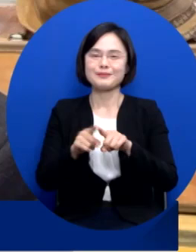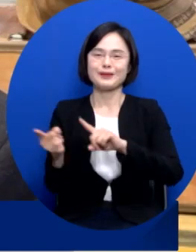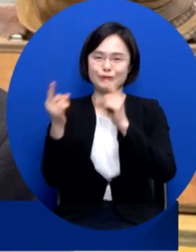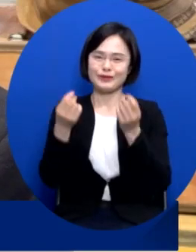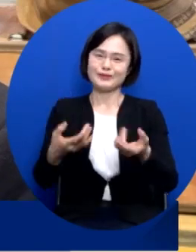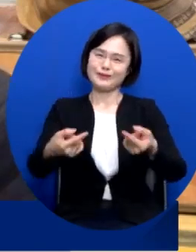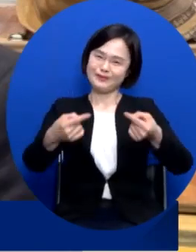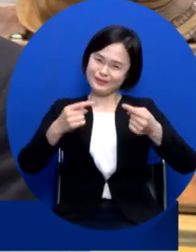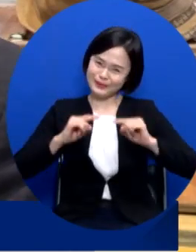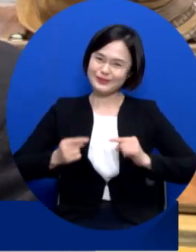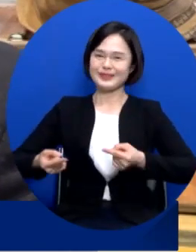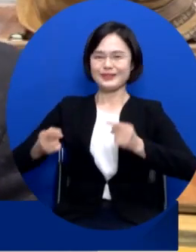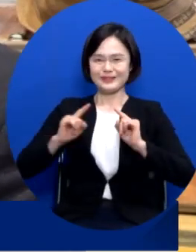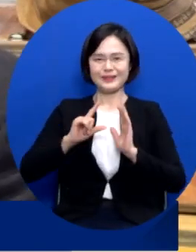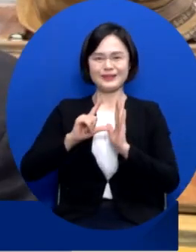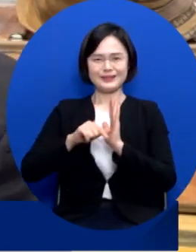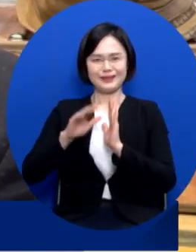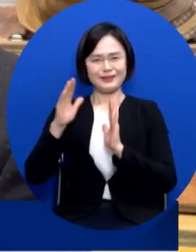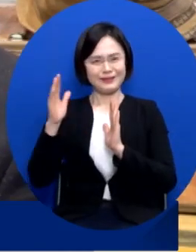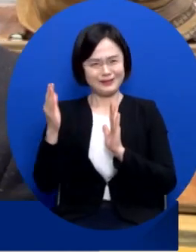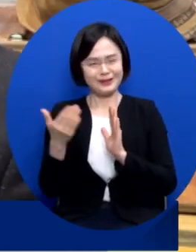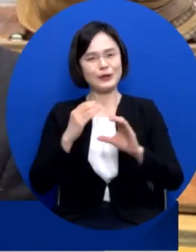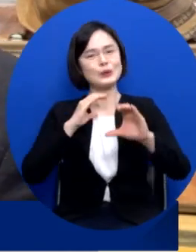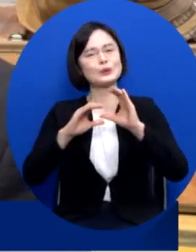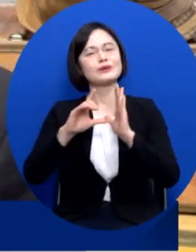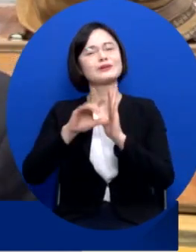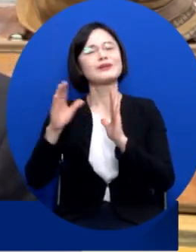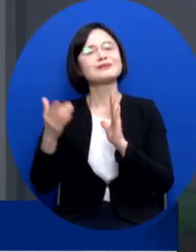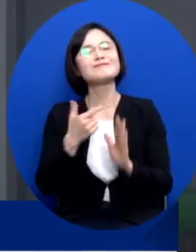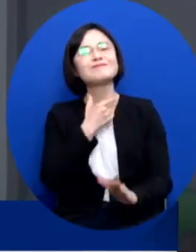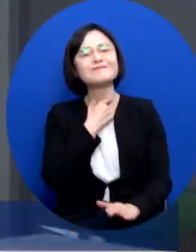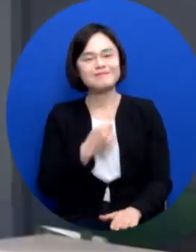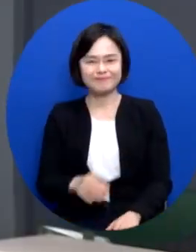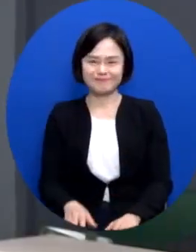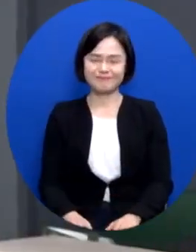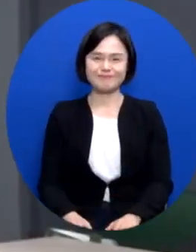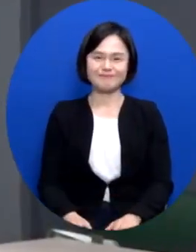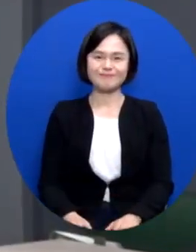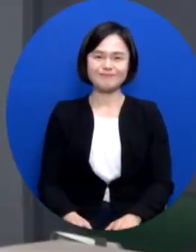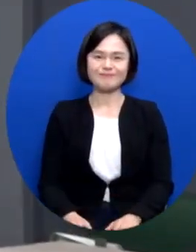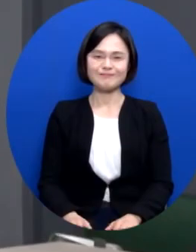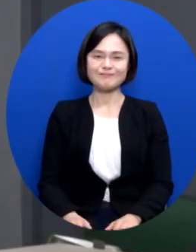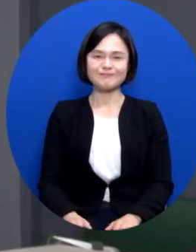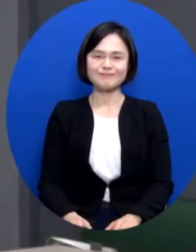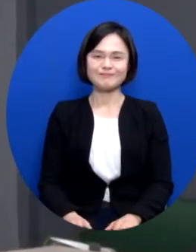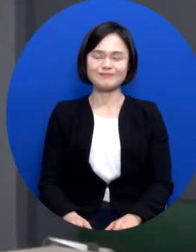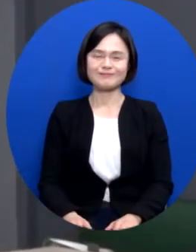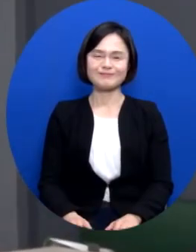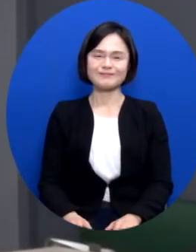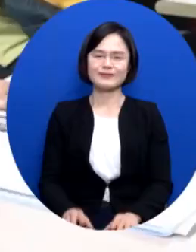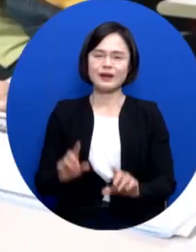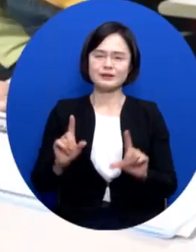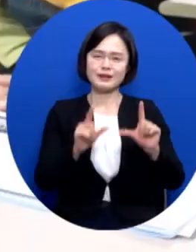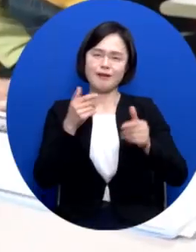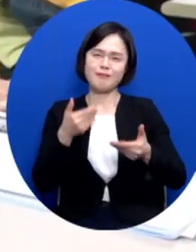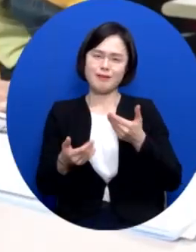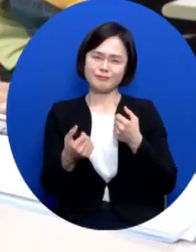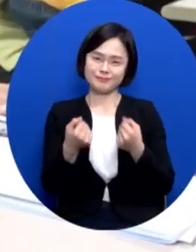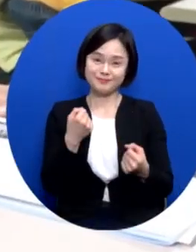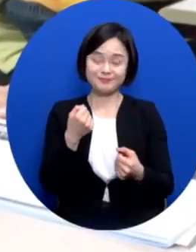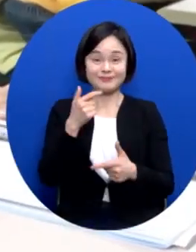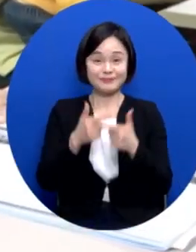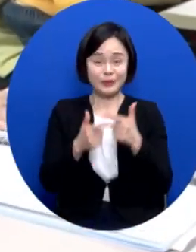있는 그런 시간들을 소통의 시간을 가지려고 합니다. 바쁜 일상 속 매주 목요일 저녁 시간에